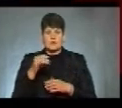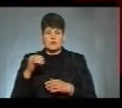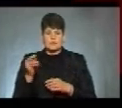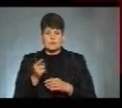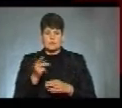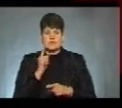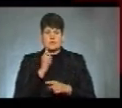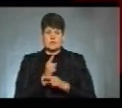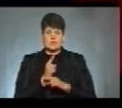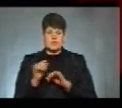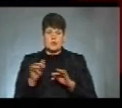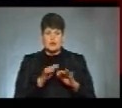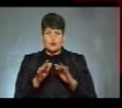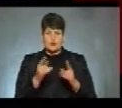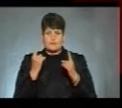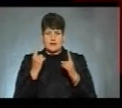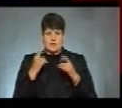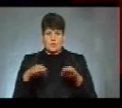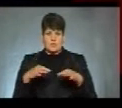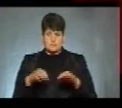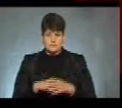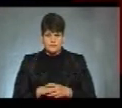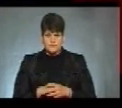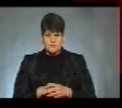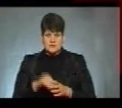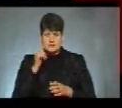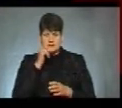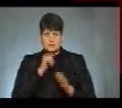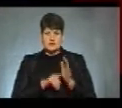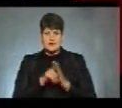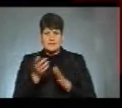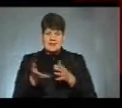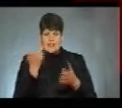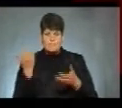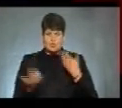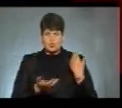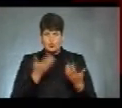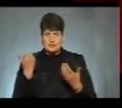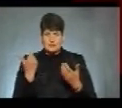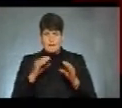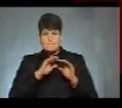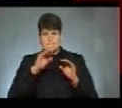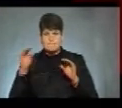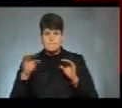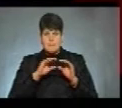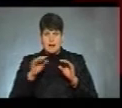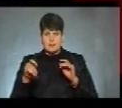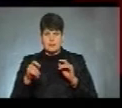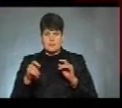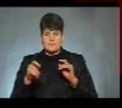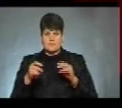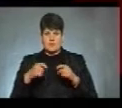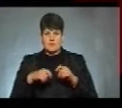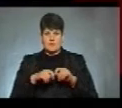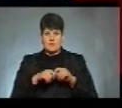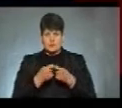заборонили рух великогабаритного транспорту. Завтра розпочнемо демонтовувати вже самі несучі балки, ті пошкоджені балки